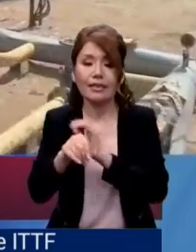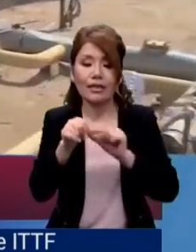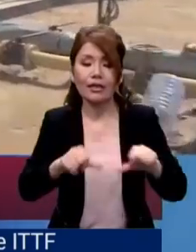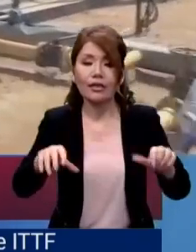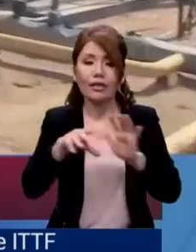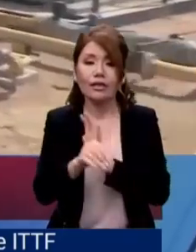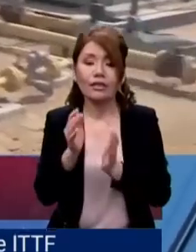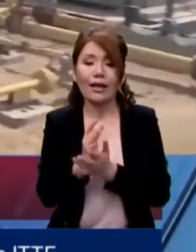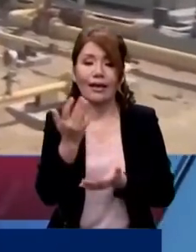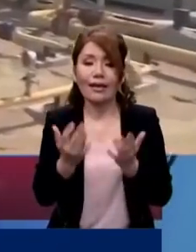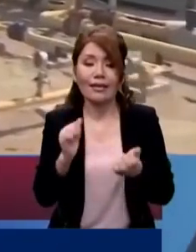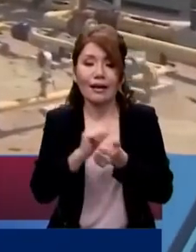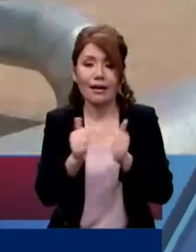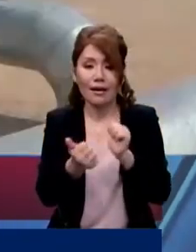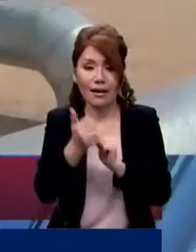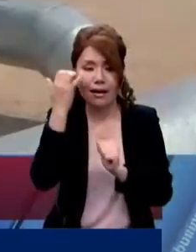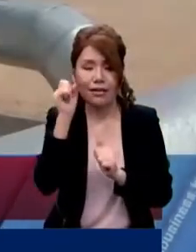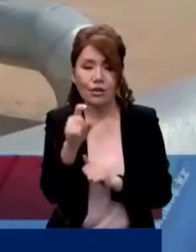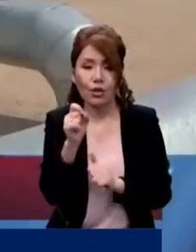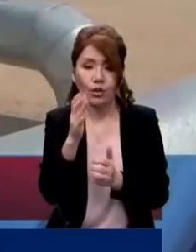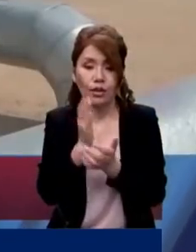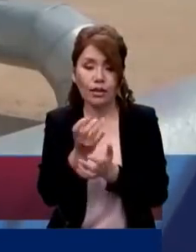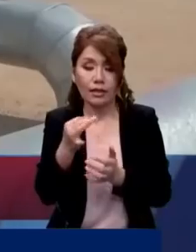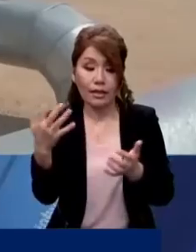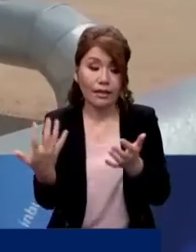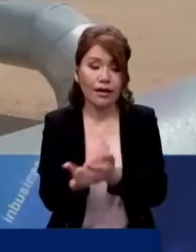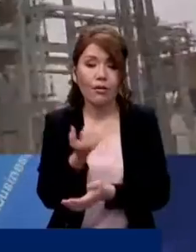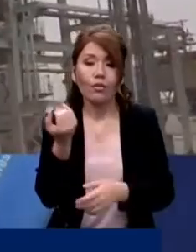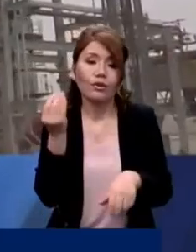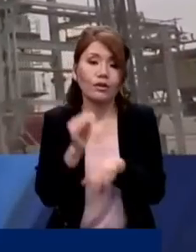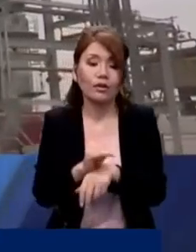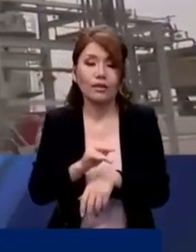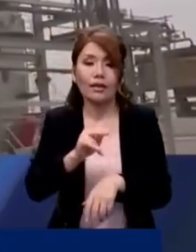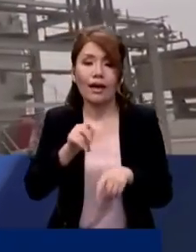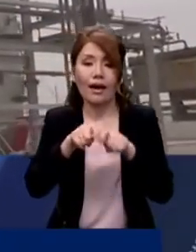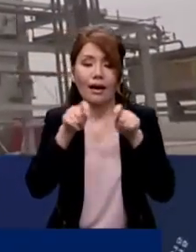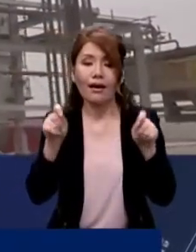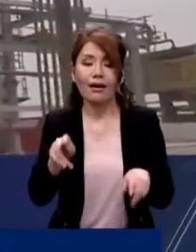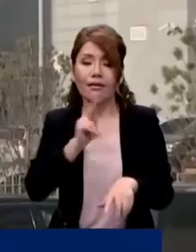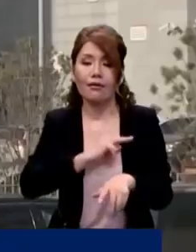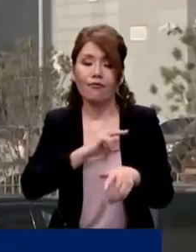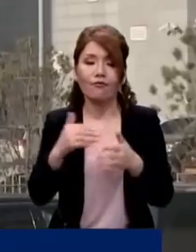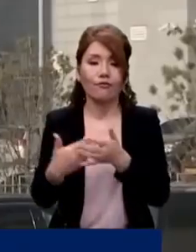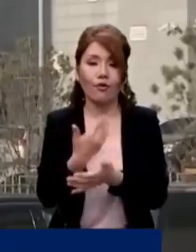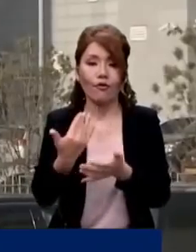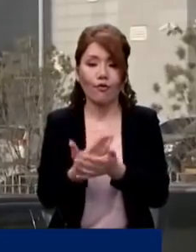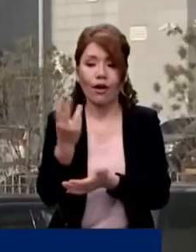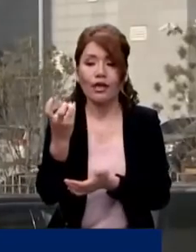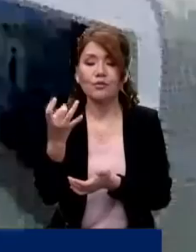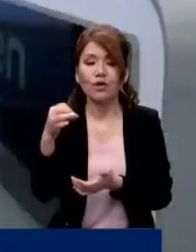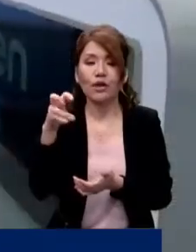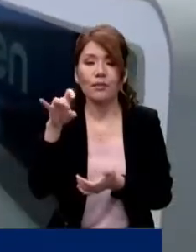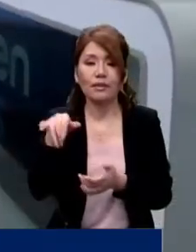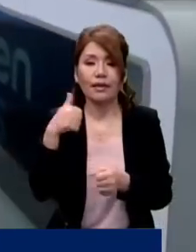Егер қара алтынның жаңа кен орындары табыла қалса, бұл қосымша жұмыс орындарының ашылуына әкеледі деді Қазмұнайгаздың